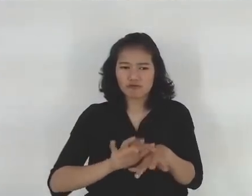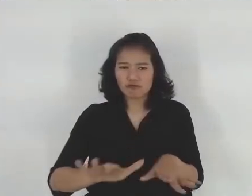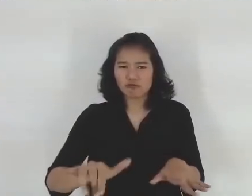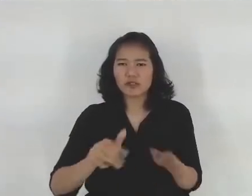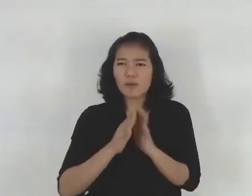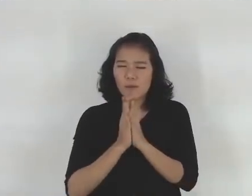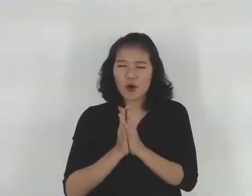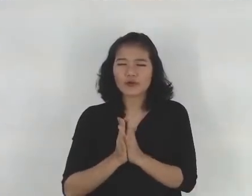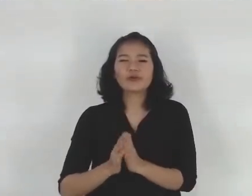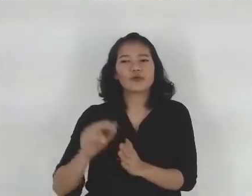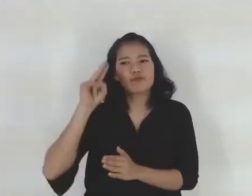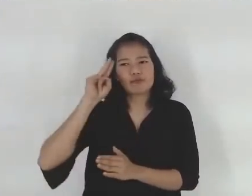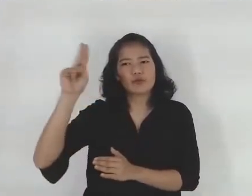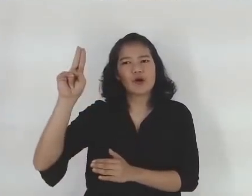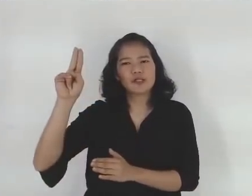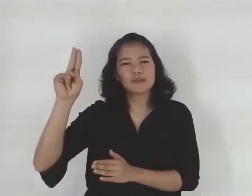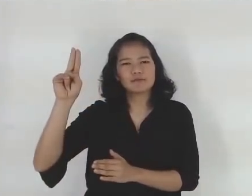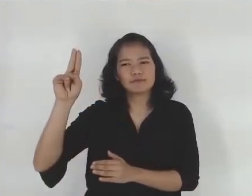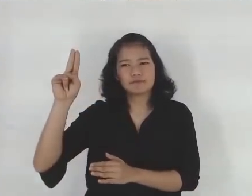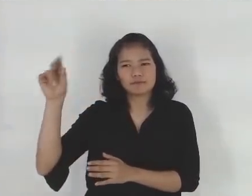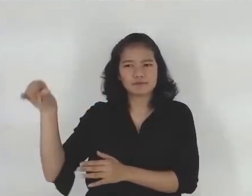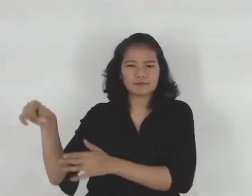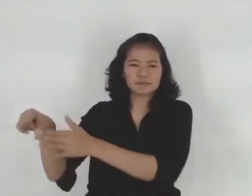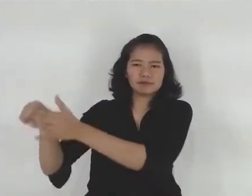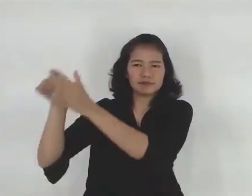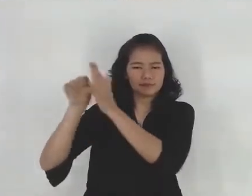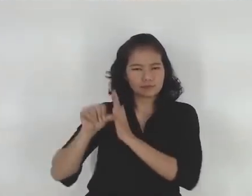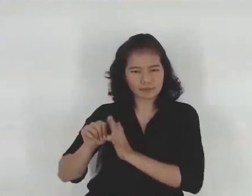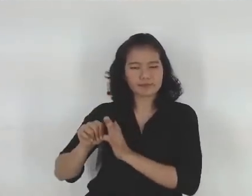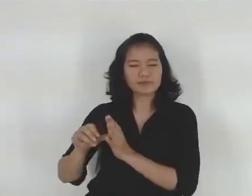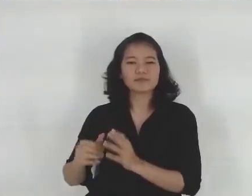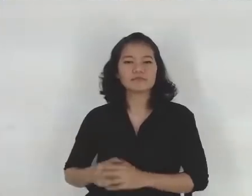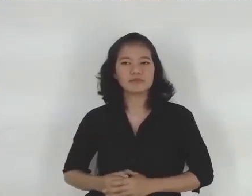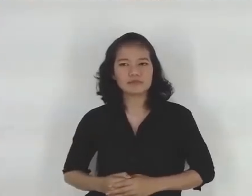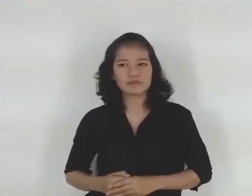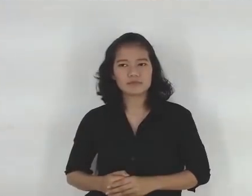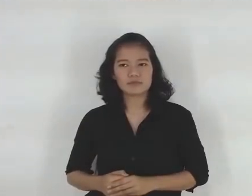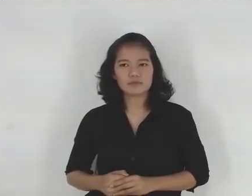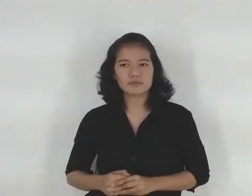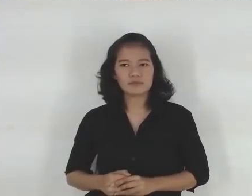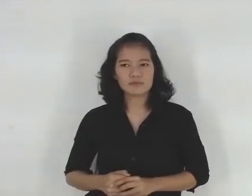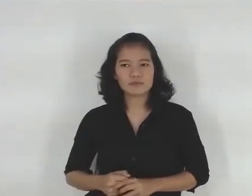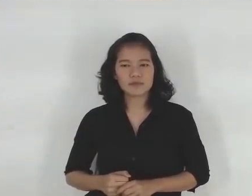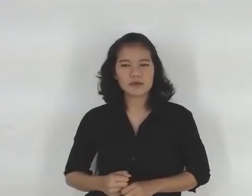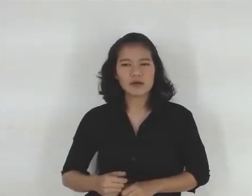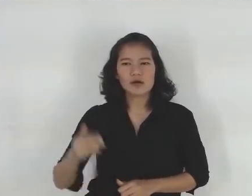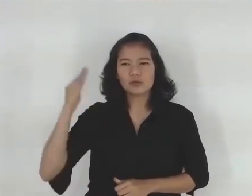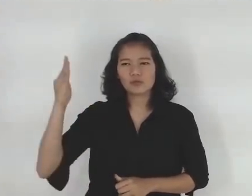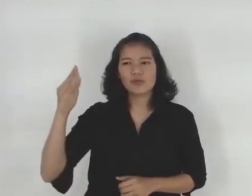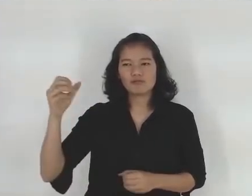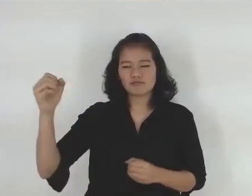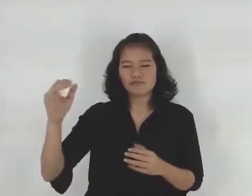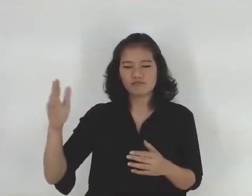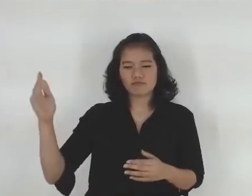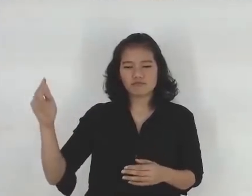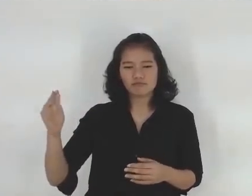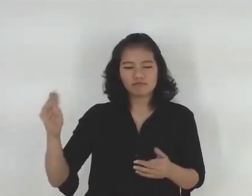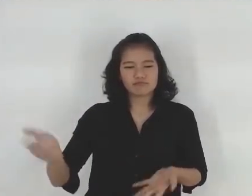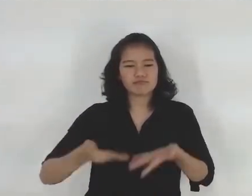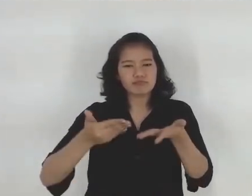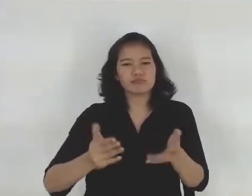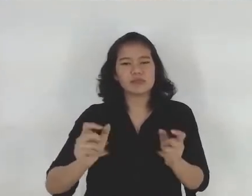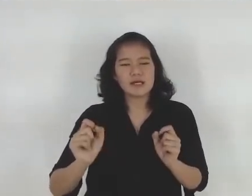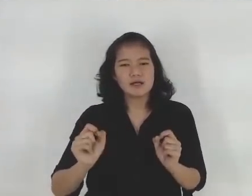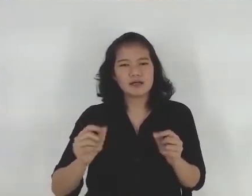kami mohon agar engkau melindungi semua umat Tuhan Engkau yang memberikan kesembuhan lebih sesuai yang